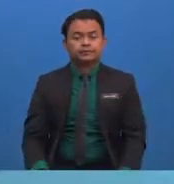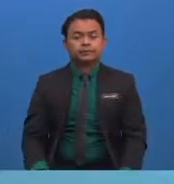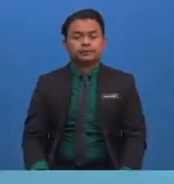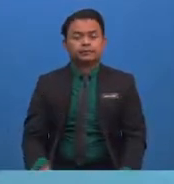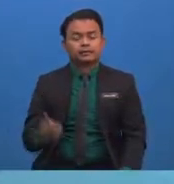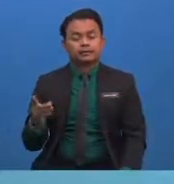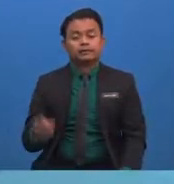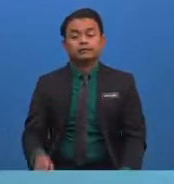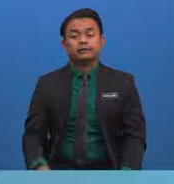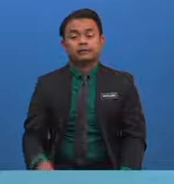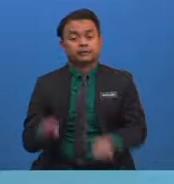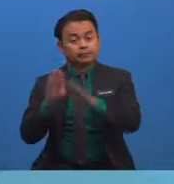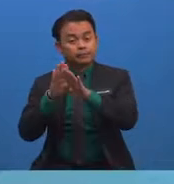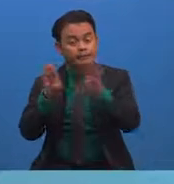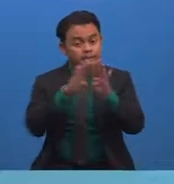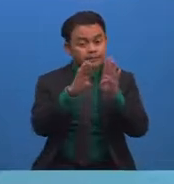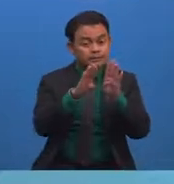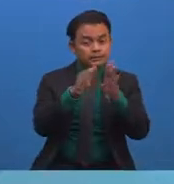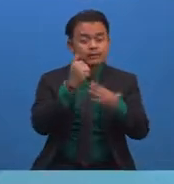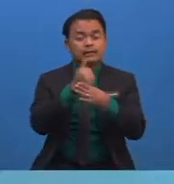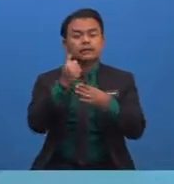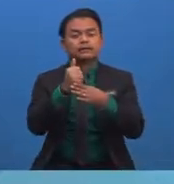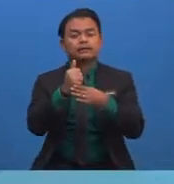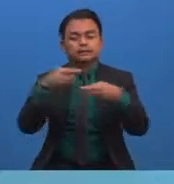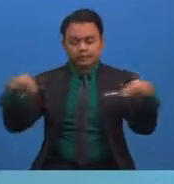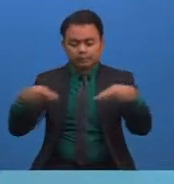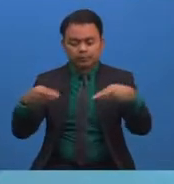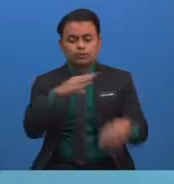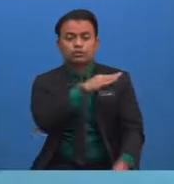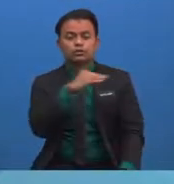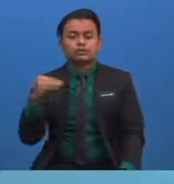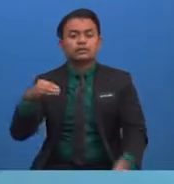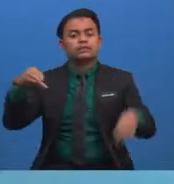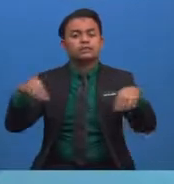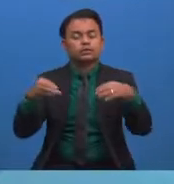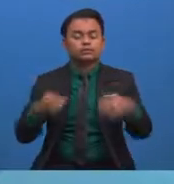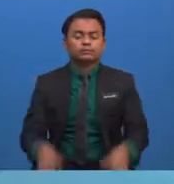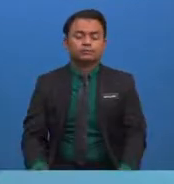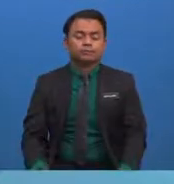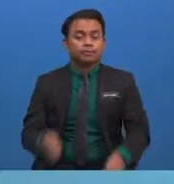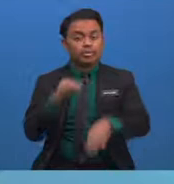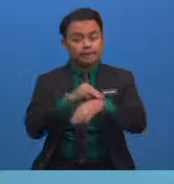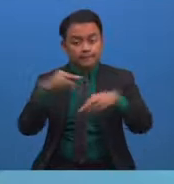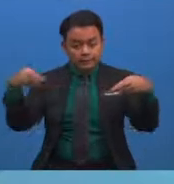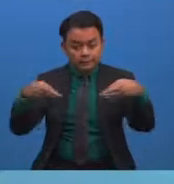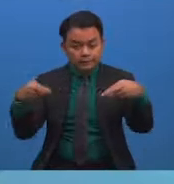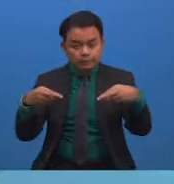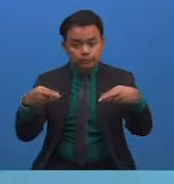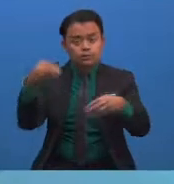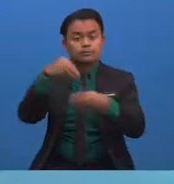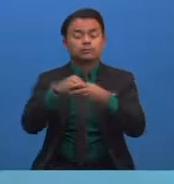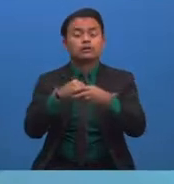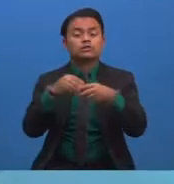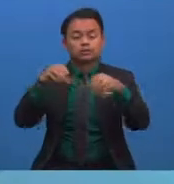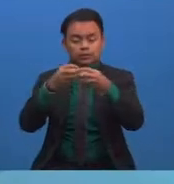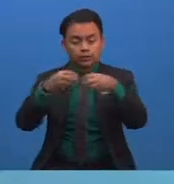kerja antara merebus dan mencelur. Semasa merebus, kita masukkan telur ke dalam air dan rebus